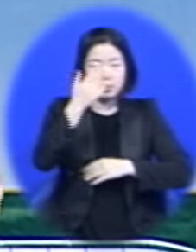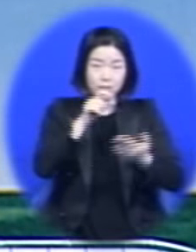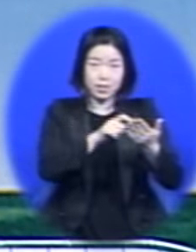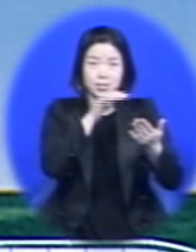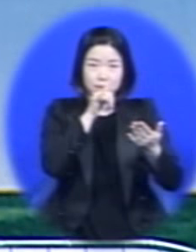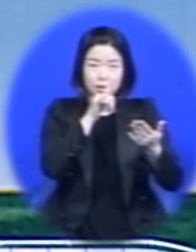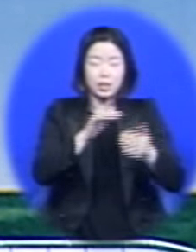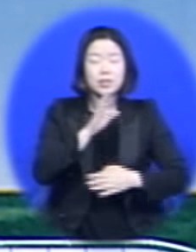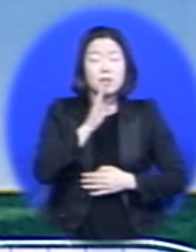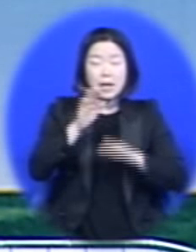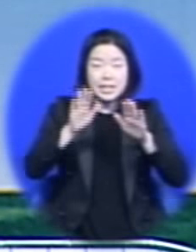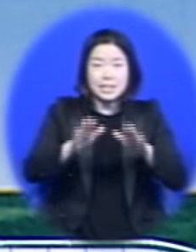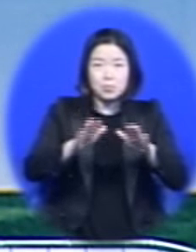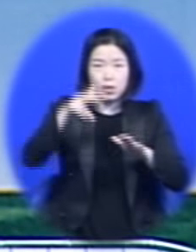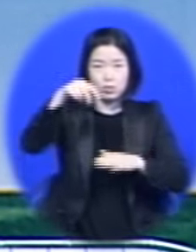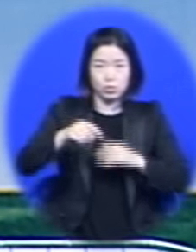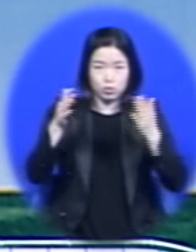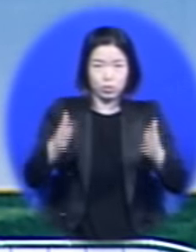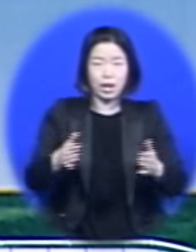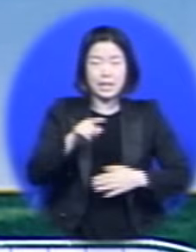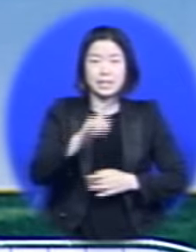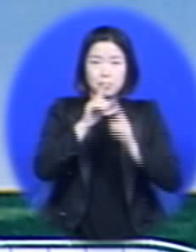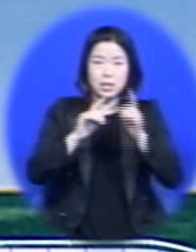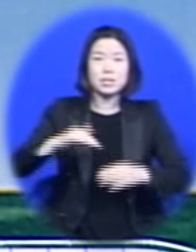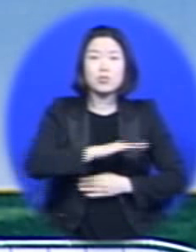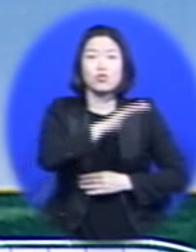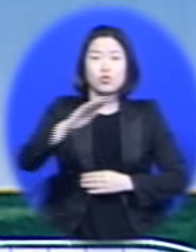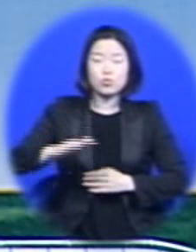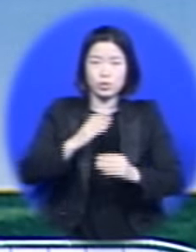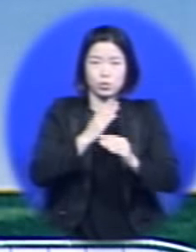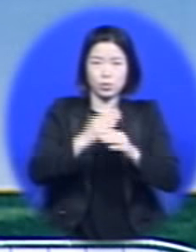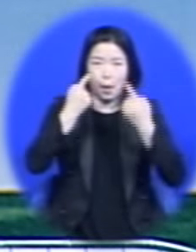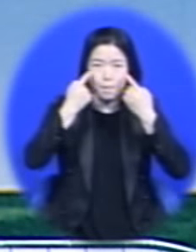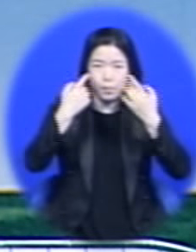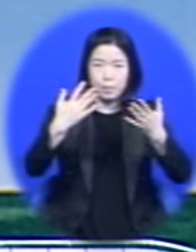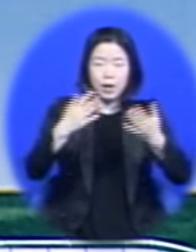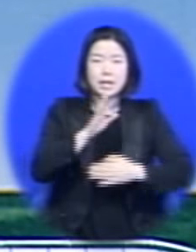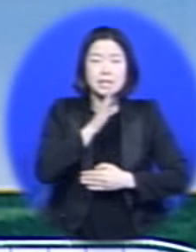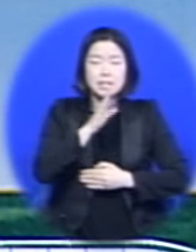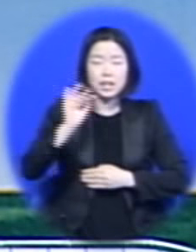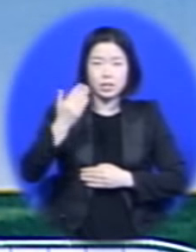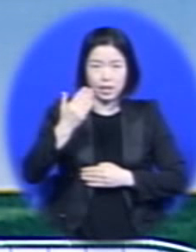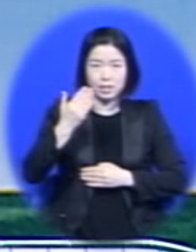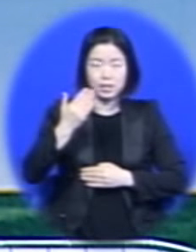정말 이번 주간은 이 말씀이 우리 가운데 분명한 실제가 되는 주간입니다.